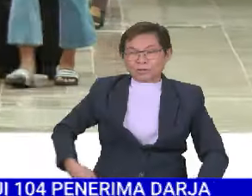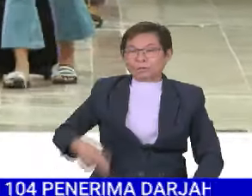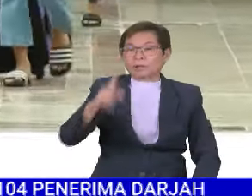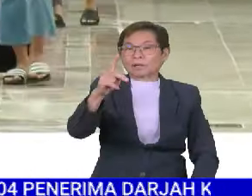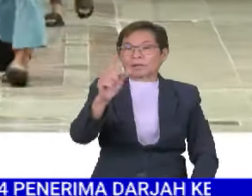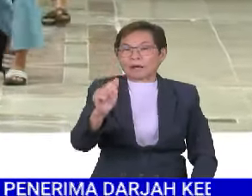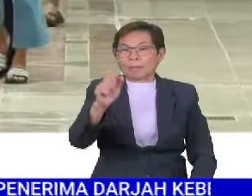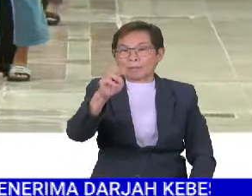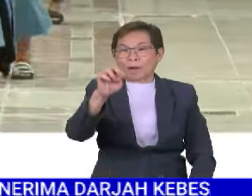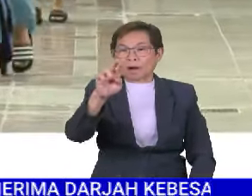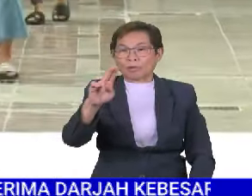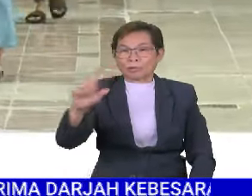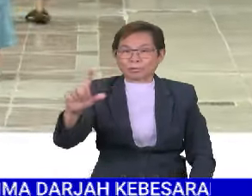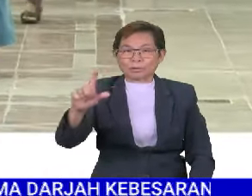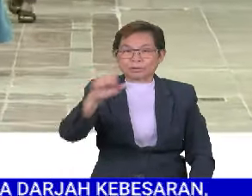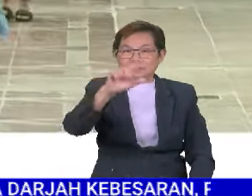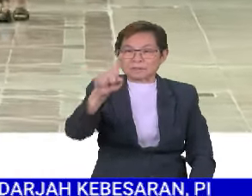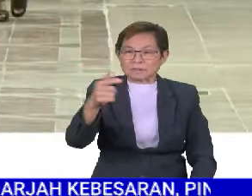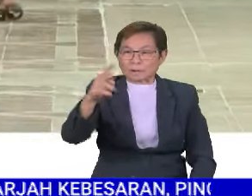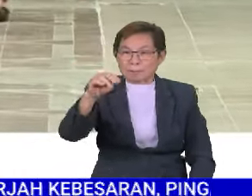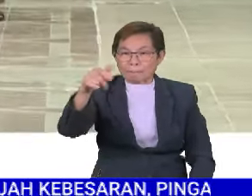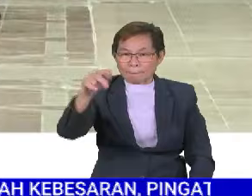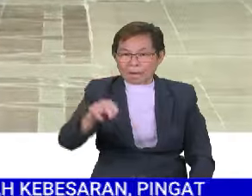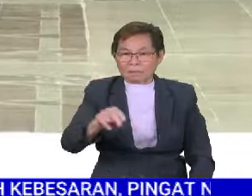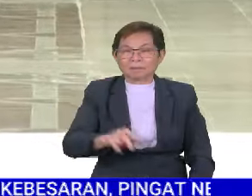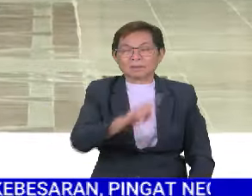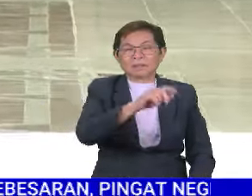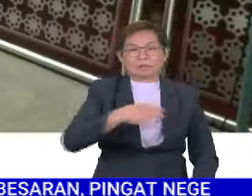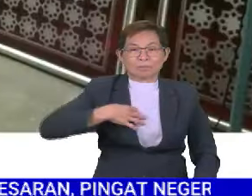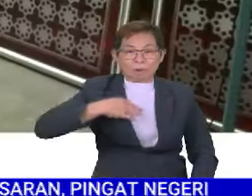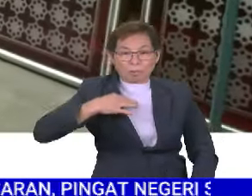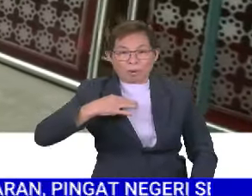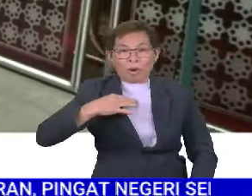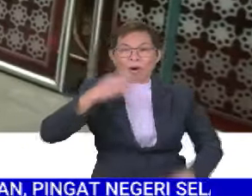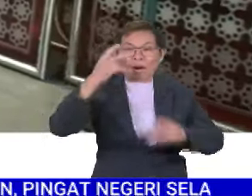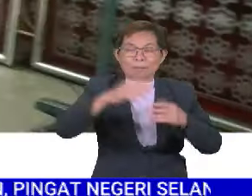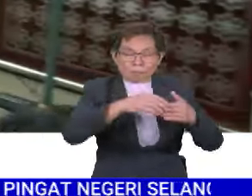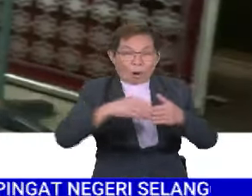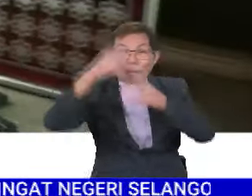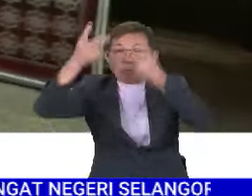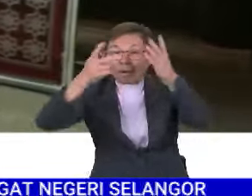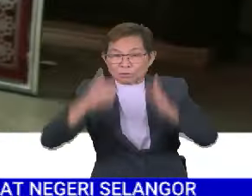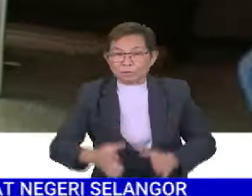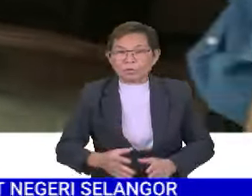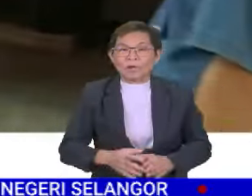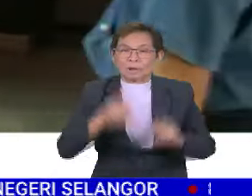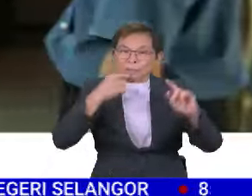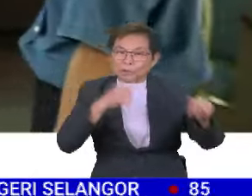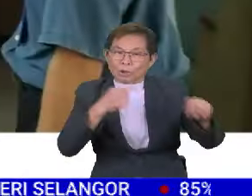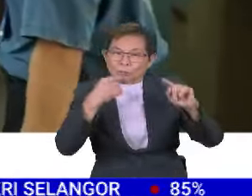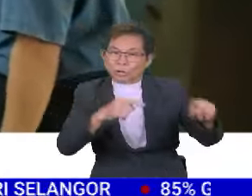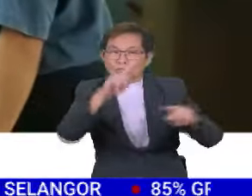Kamaruzaman, sukarelawan pemandu pelancong ini juga berperanan menyebarkan dakwah di samping menjawab